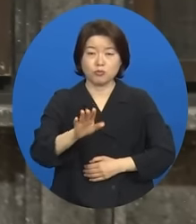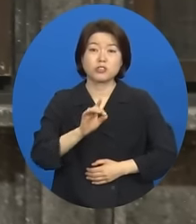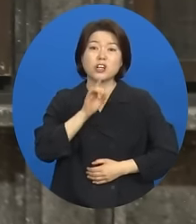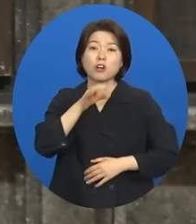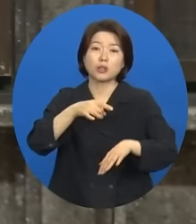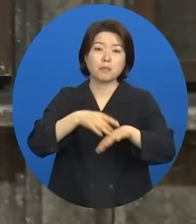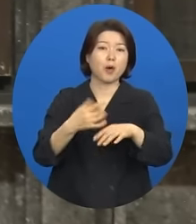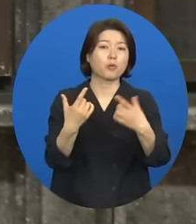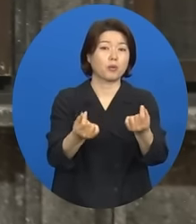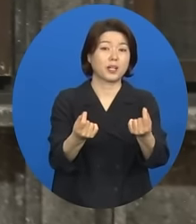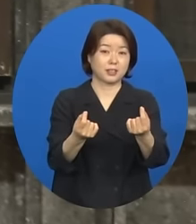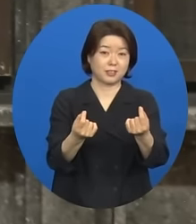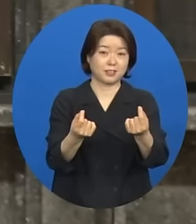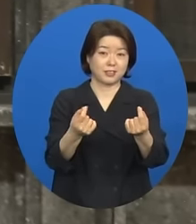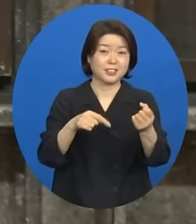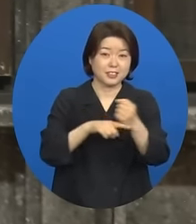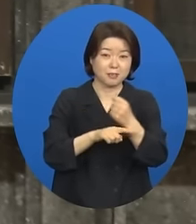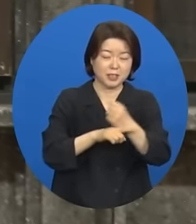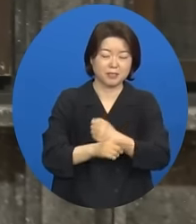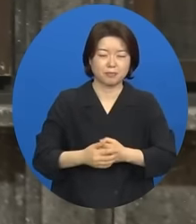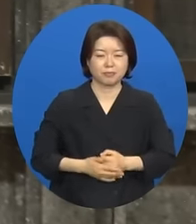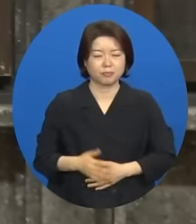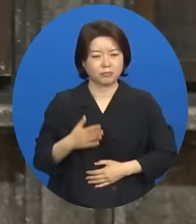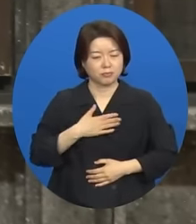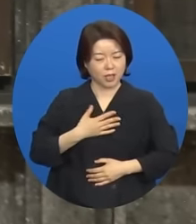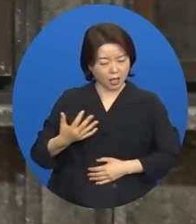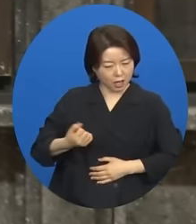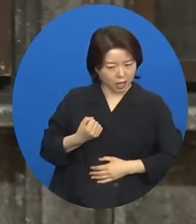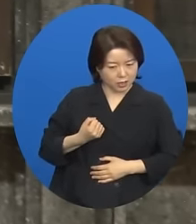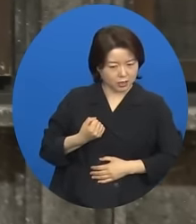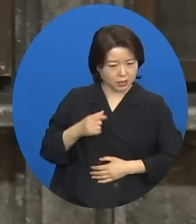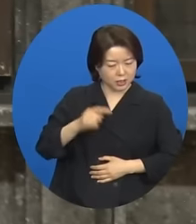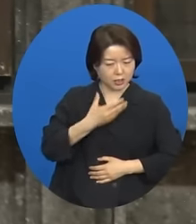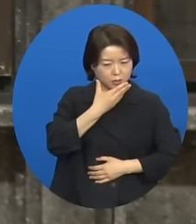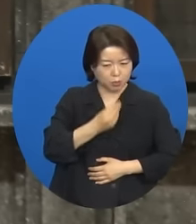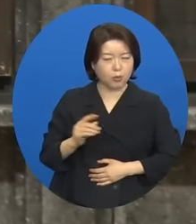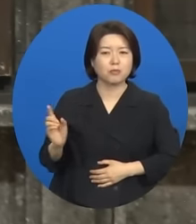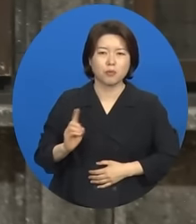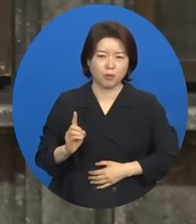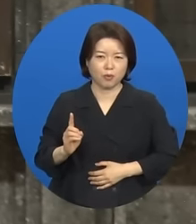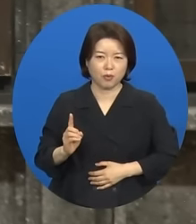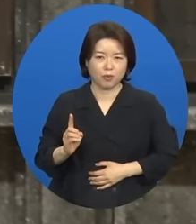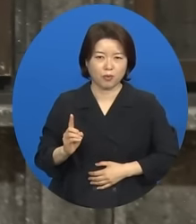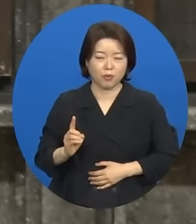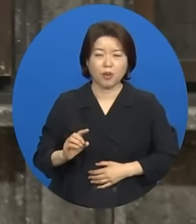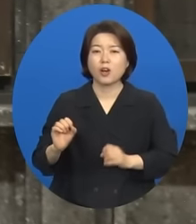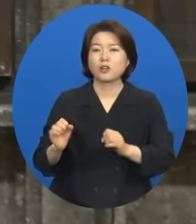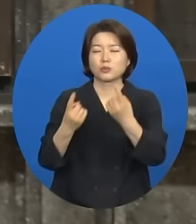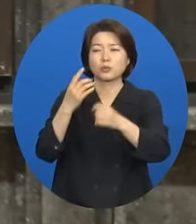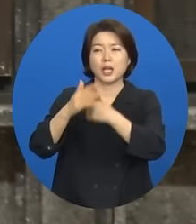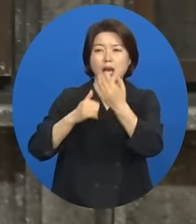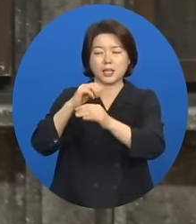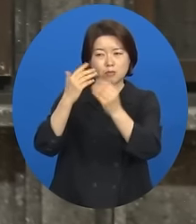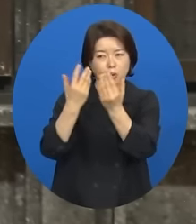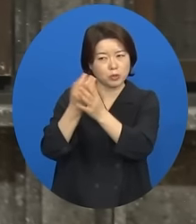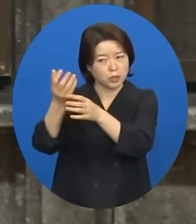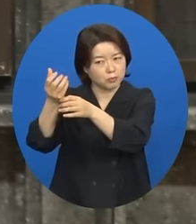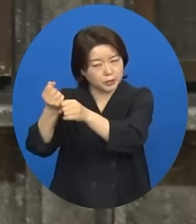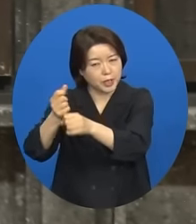될 수 있어요. 왜죠? 이것이 너무나 복이지만 동시에 하나님을 온전히 붙잡지 못하게